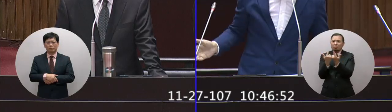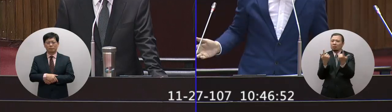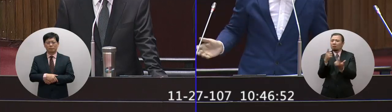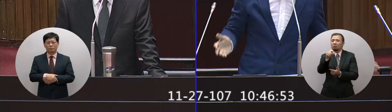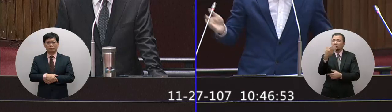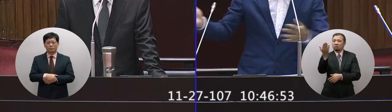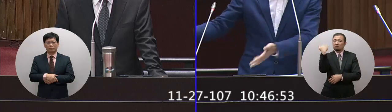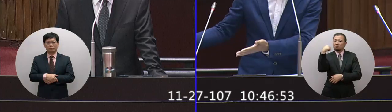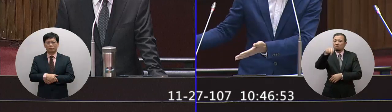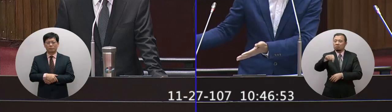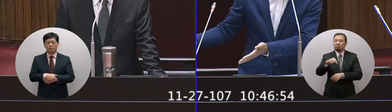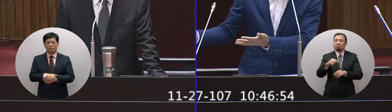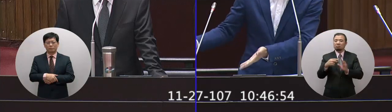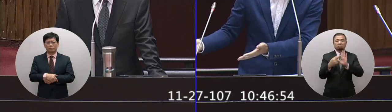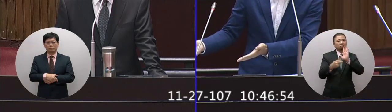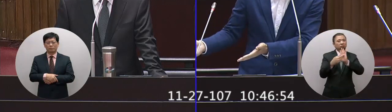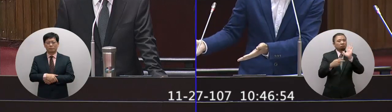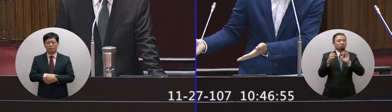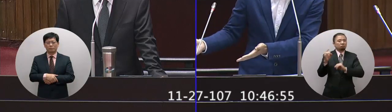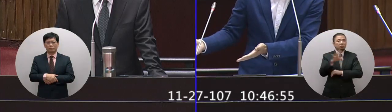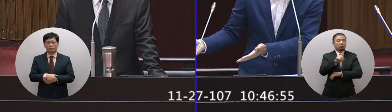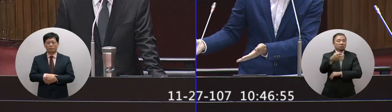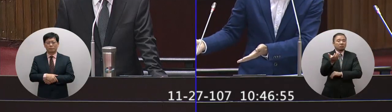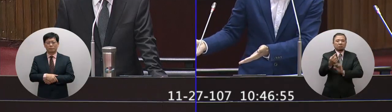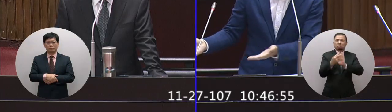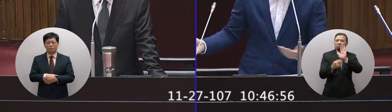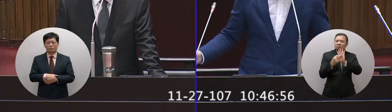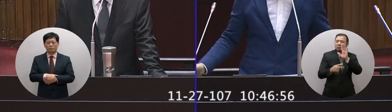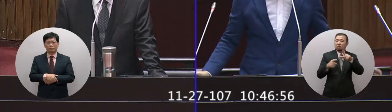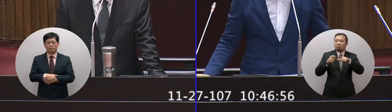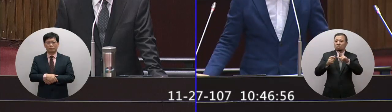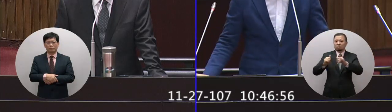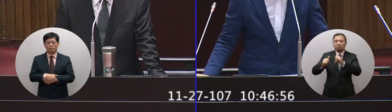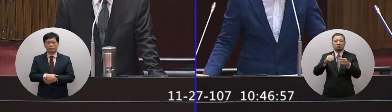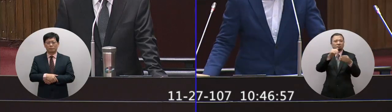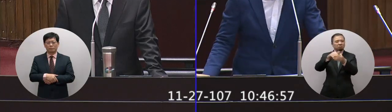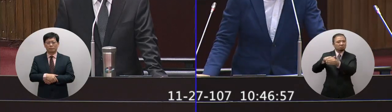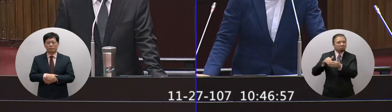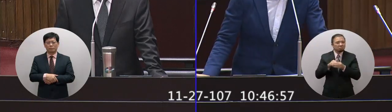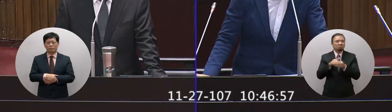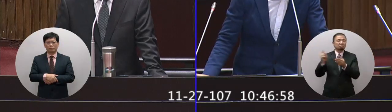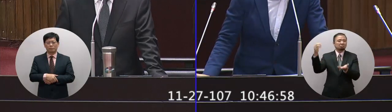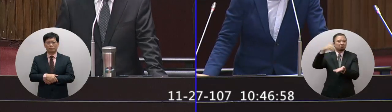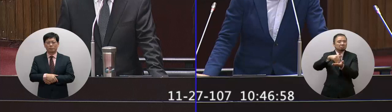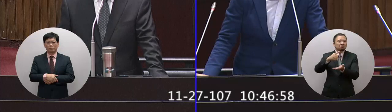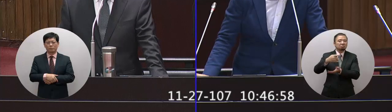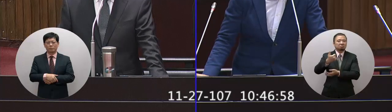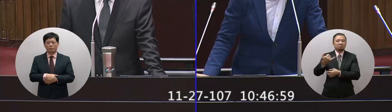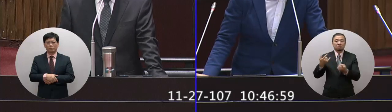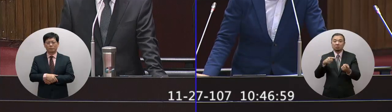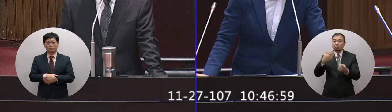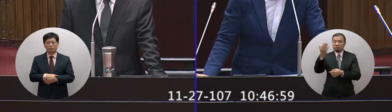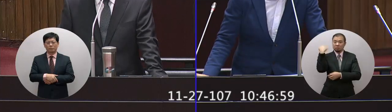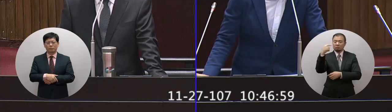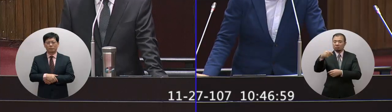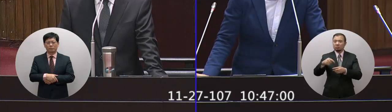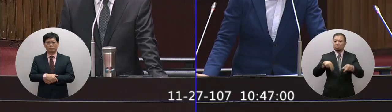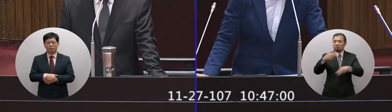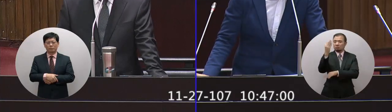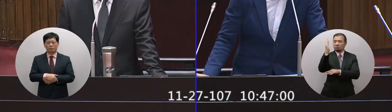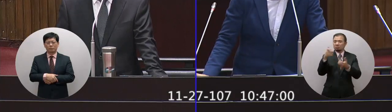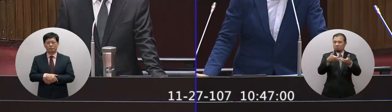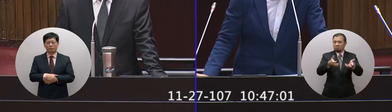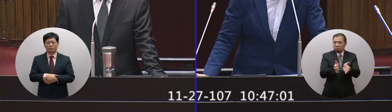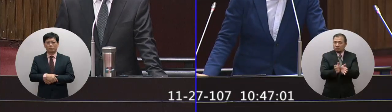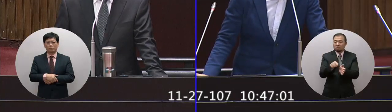释非常多，解释分析这个公投的结果。可之前，我们的团队，我们的行政团队有出